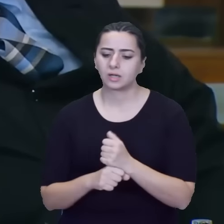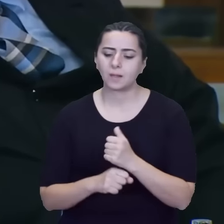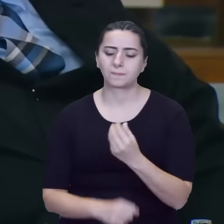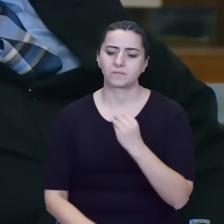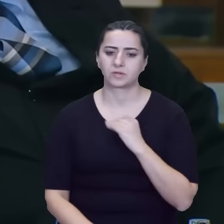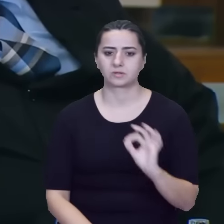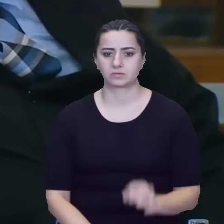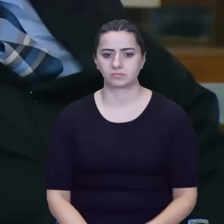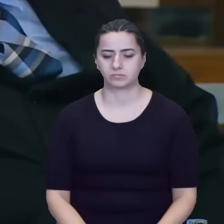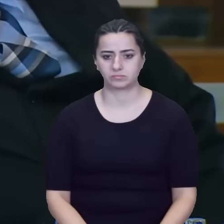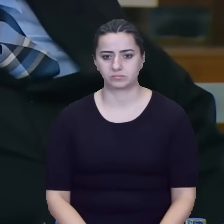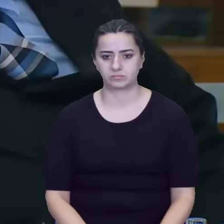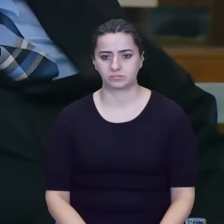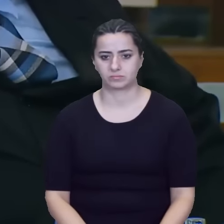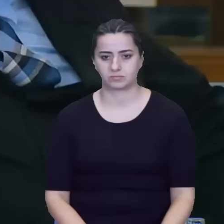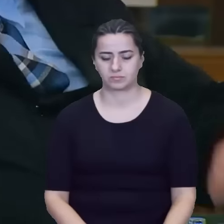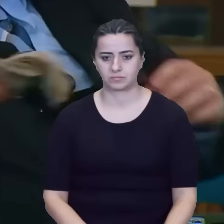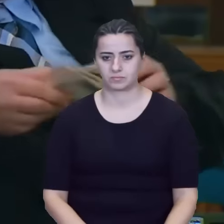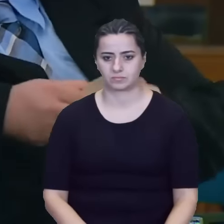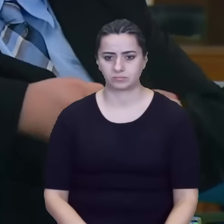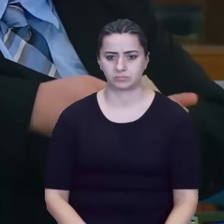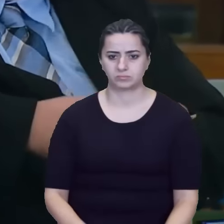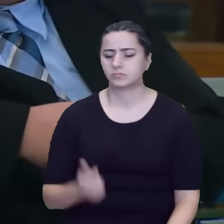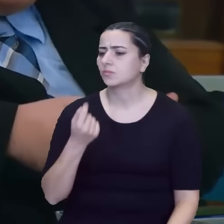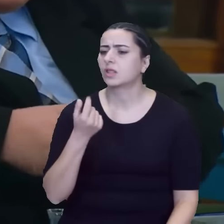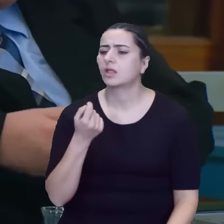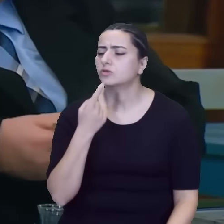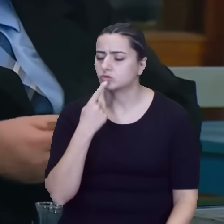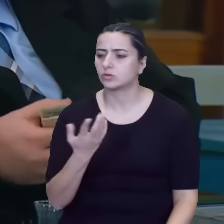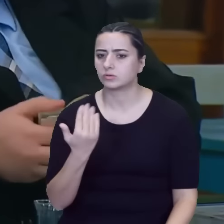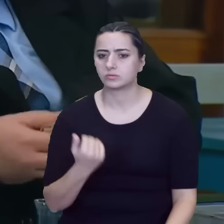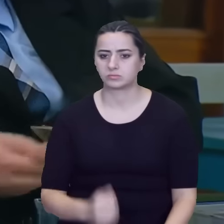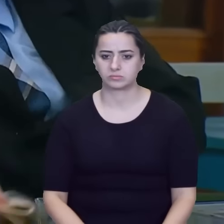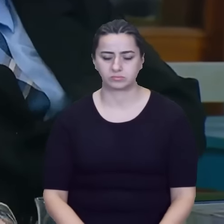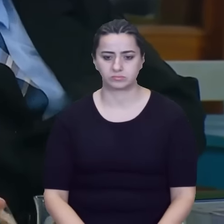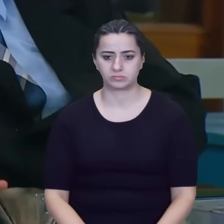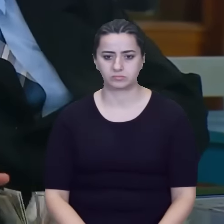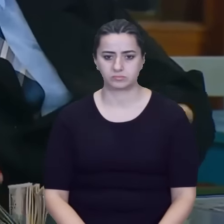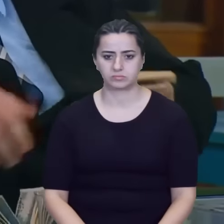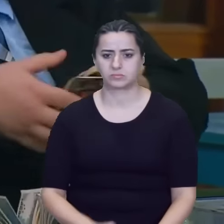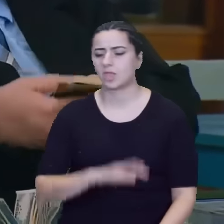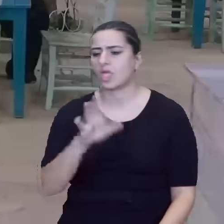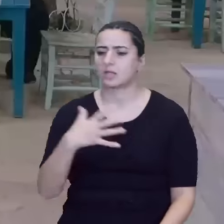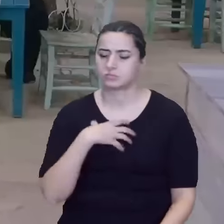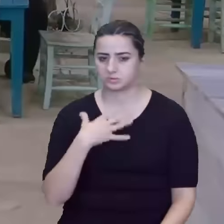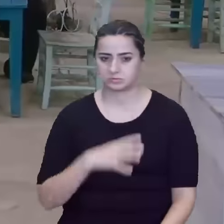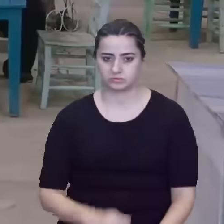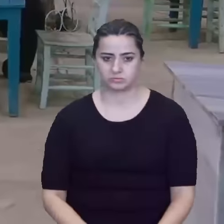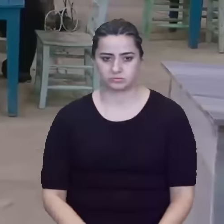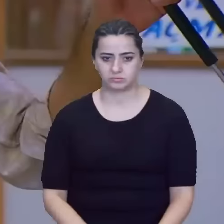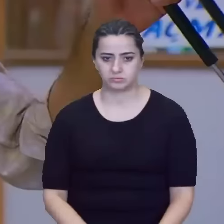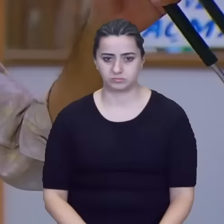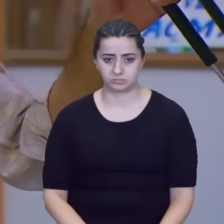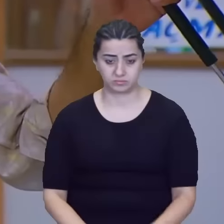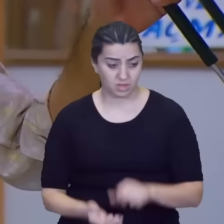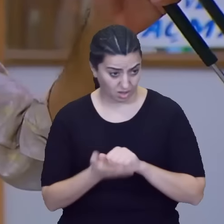oradan. Sar 150 gram. Ya abi 150 gram ne Allah aşkına? Kaç para abi? Bir tomar para çıkarmış. Kaç para abi? Ne kadarsa. Hatta hepsini ver ya. Ver hepsini